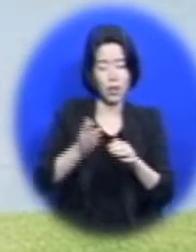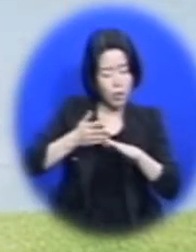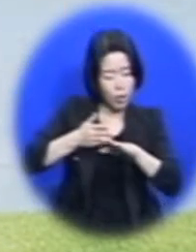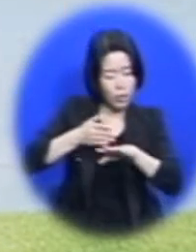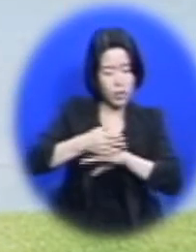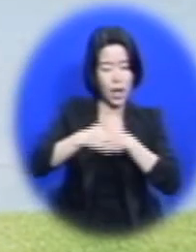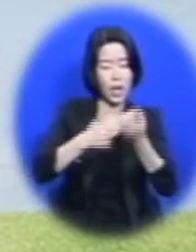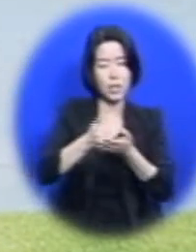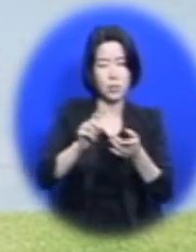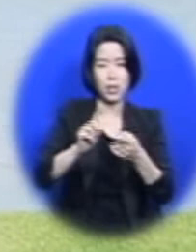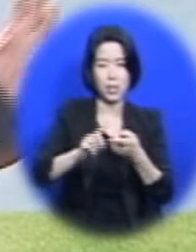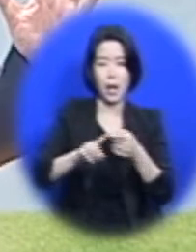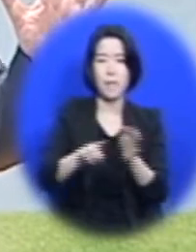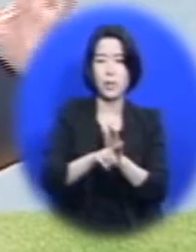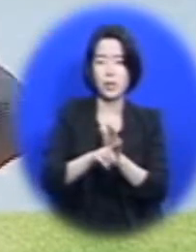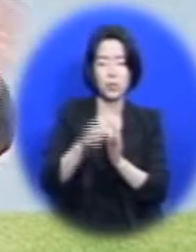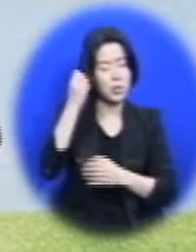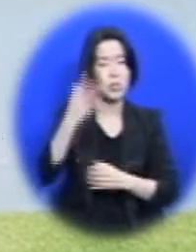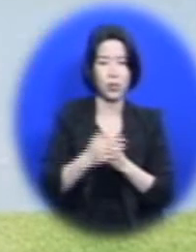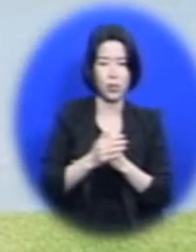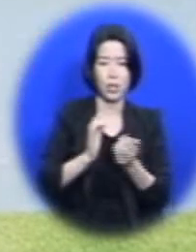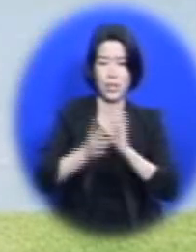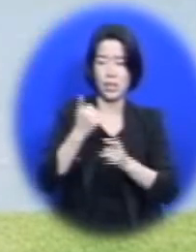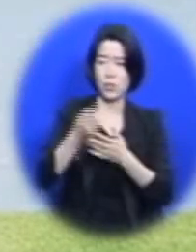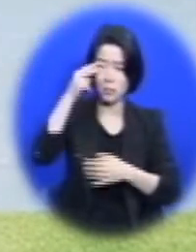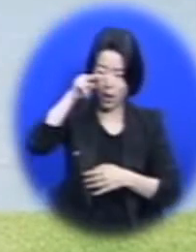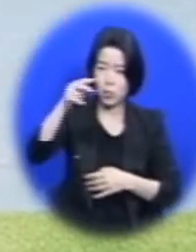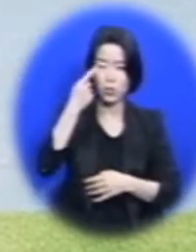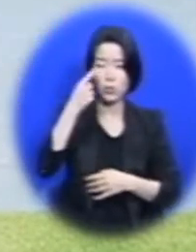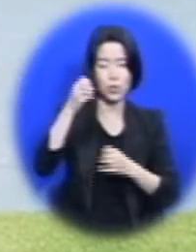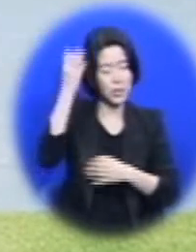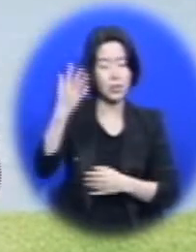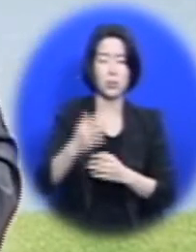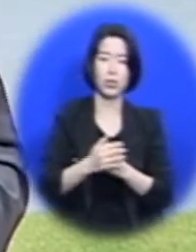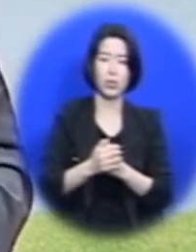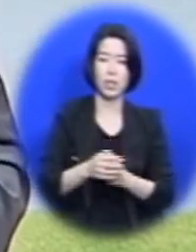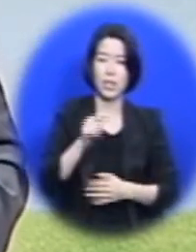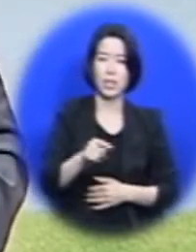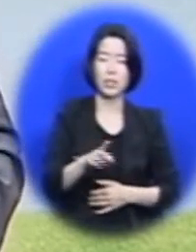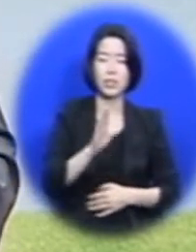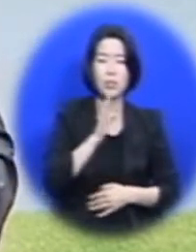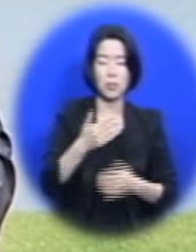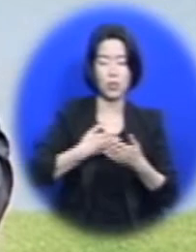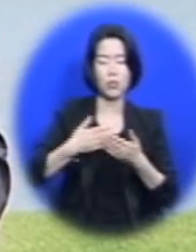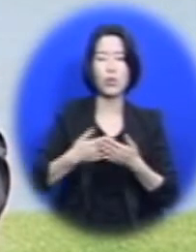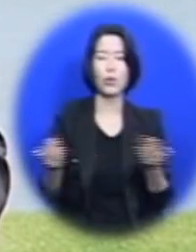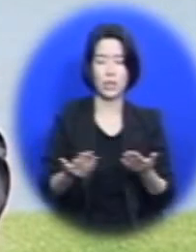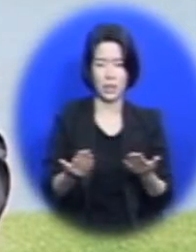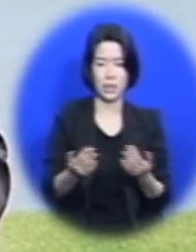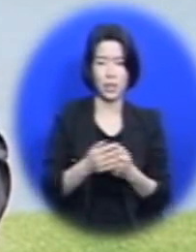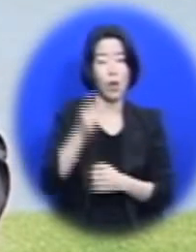믿음을 잃어버리는 거예요. 예수님 바라보는 눈을 잃어버리고 사는 거예요. 그것은 정말 두려운 일입니다.